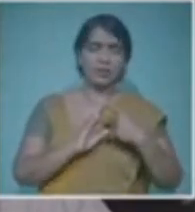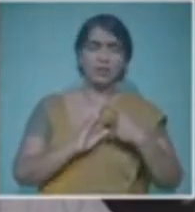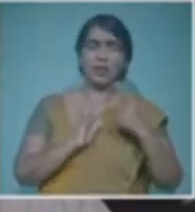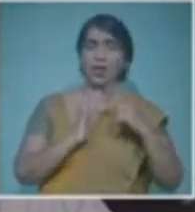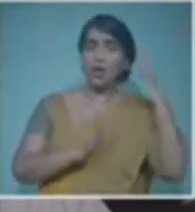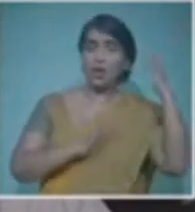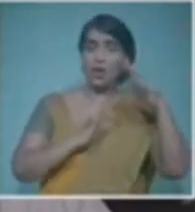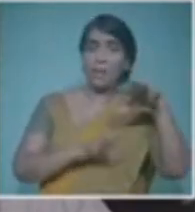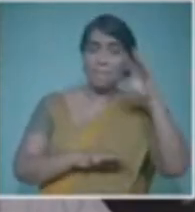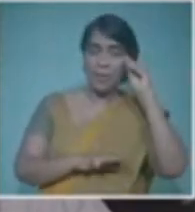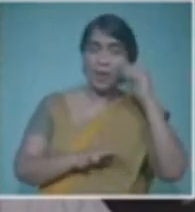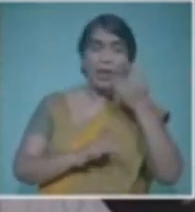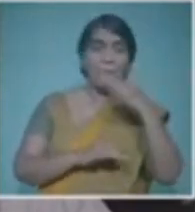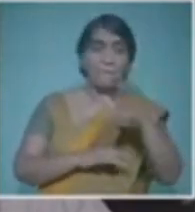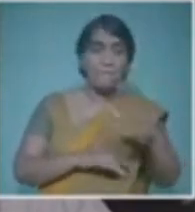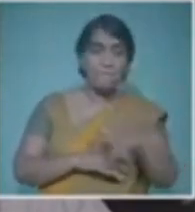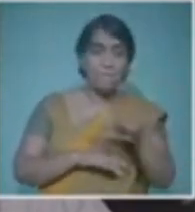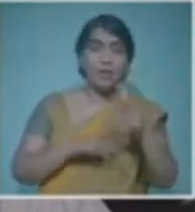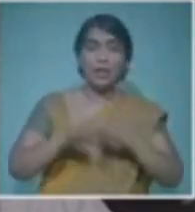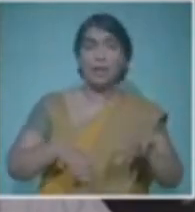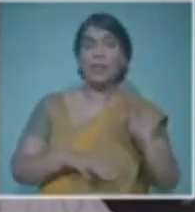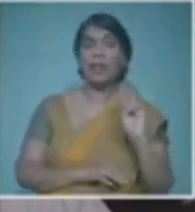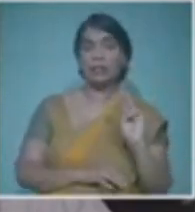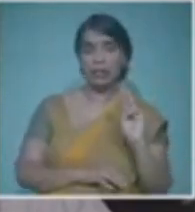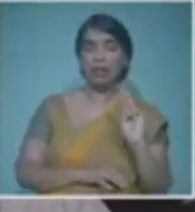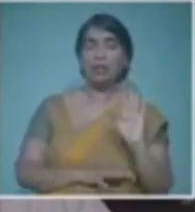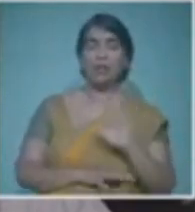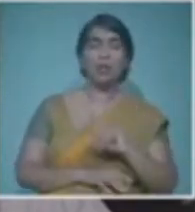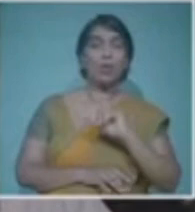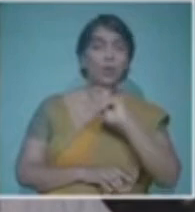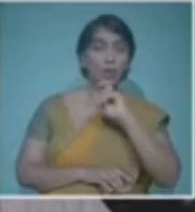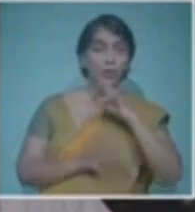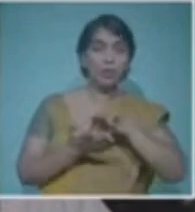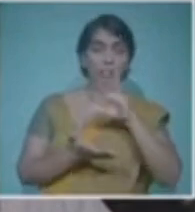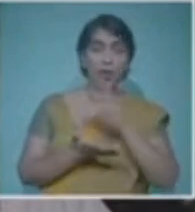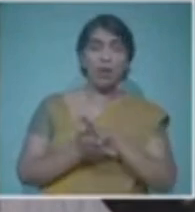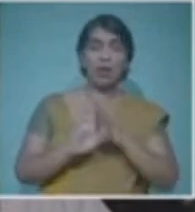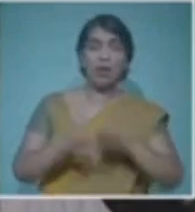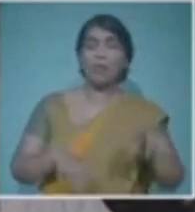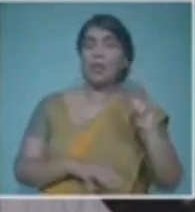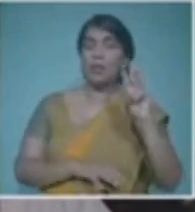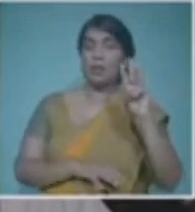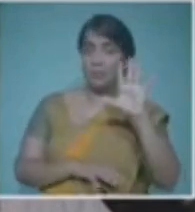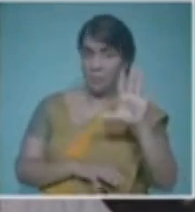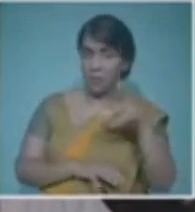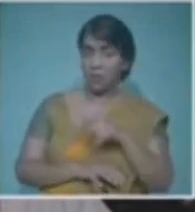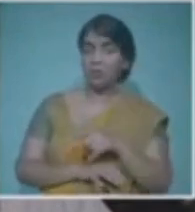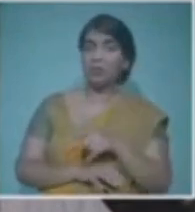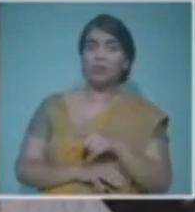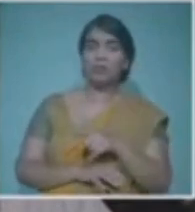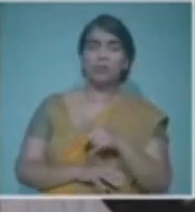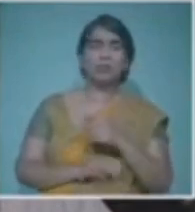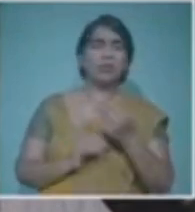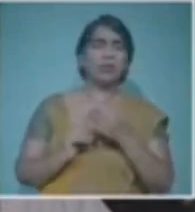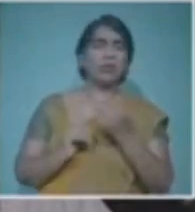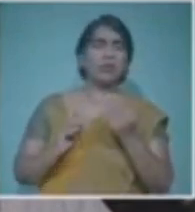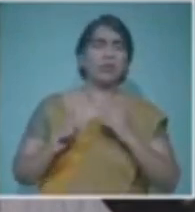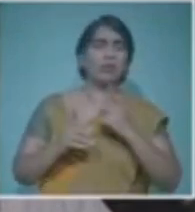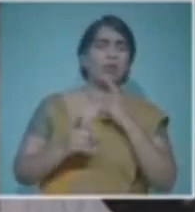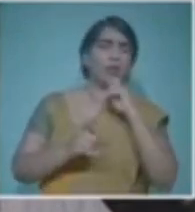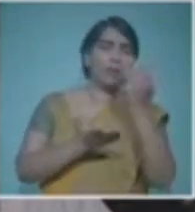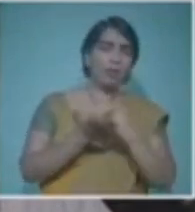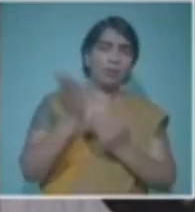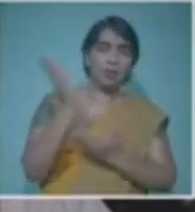ජාත්‍යන්තරේ පිළිගන්නා පන්තික ළමයි 30 ඉන්න ඕනි කියලා නමුත් අපේ අධිකරණ නියෝගයක් හරහා ළමයි 35 කරලා තිබිච්ච එකට ඊට පස්සේ කරබඩේ ඒකට ඇපීල් එකක්